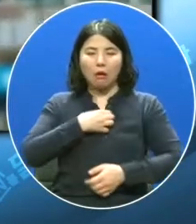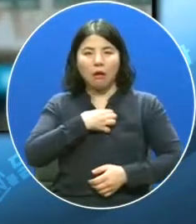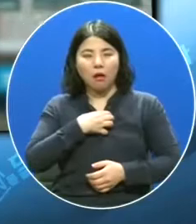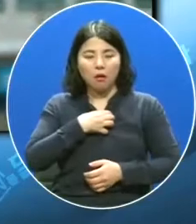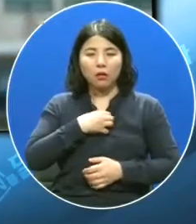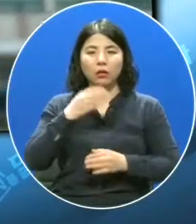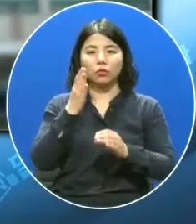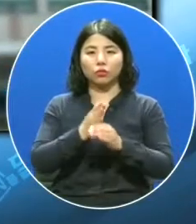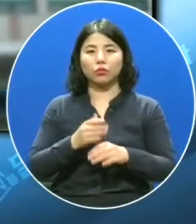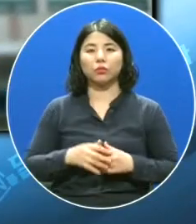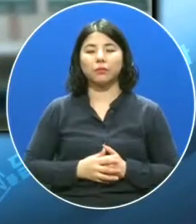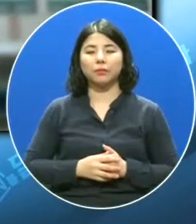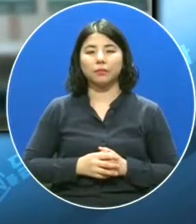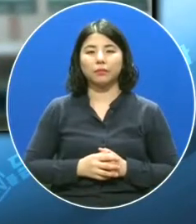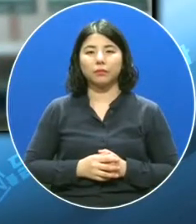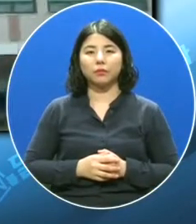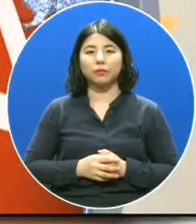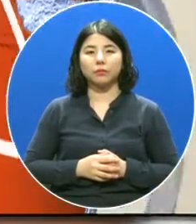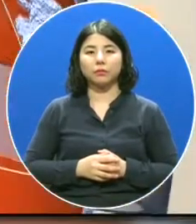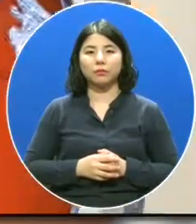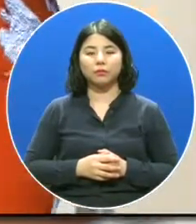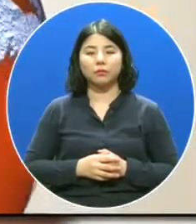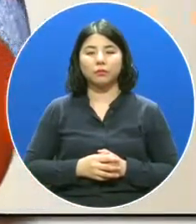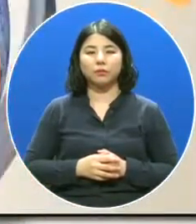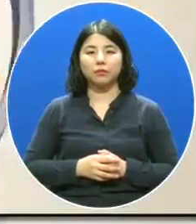것은 바로 그 때문입니다.